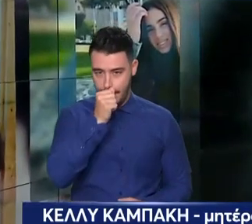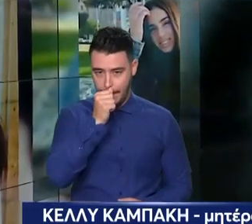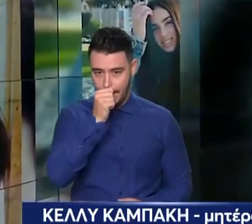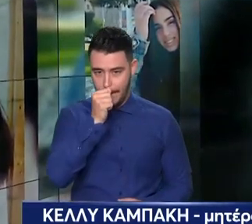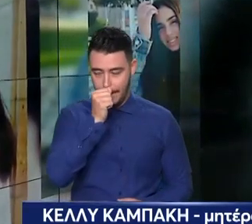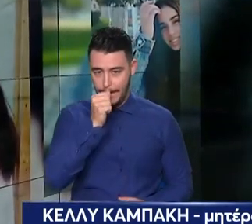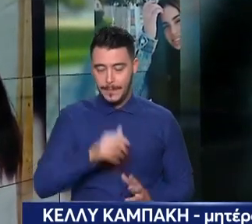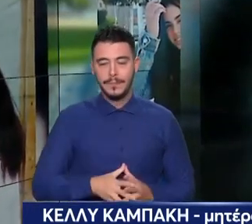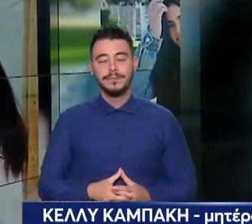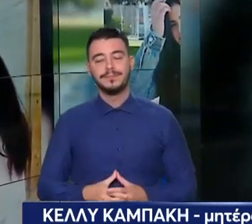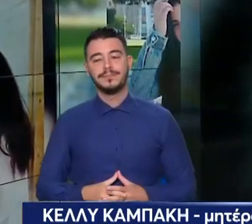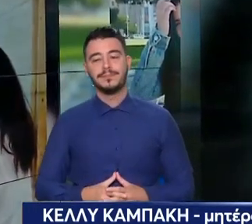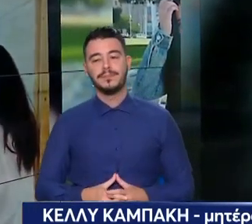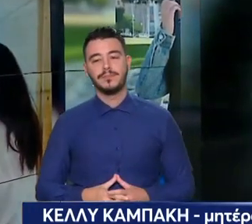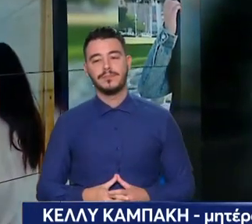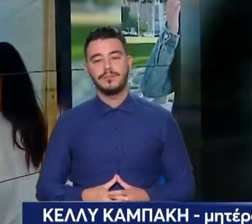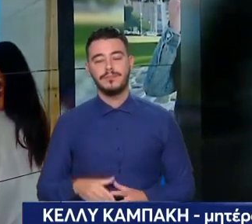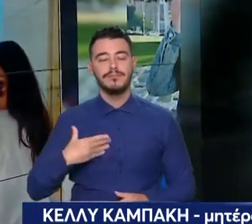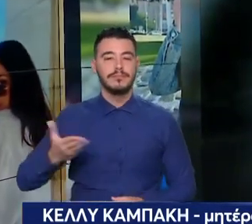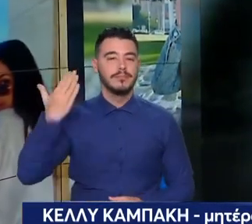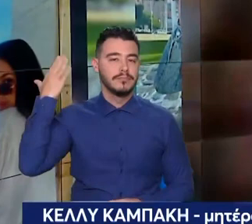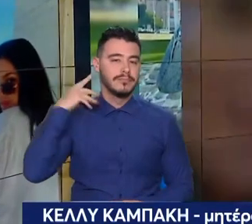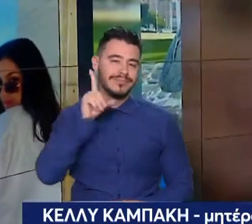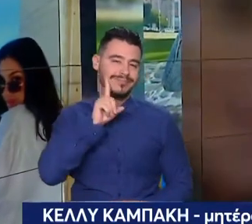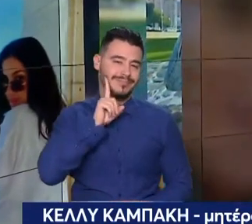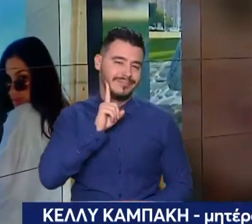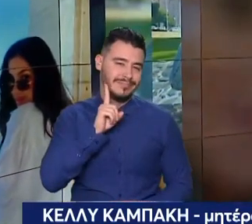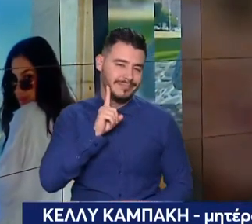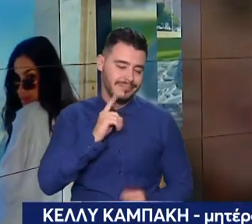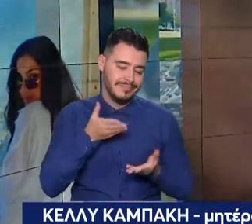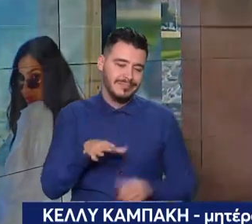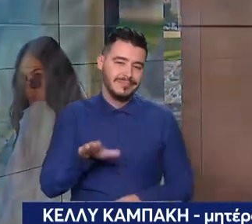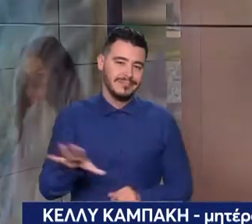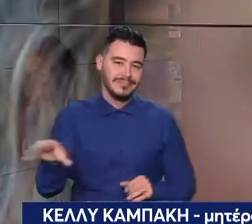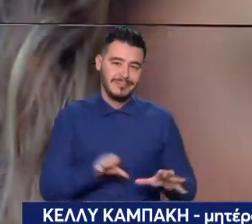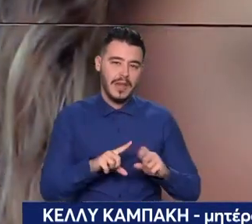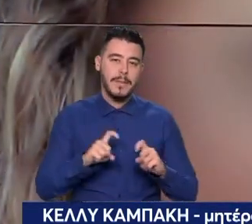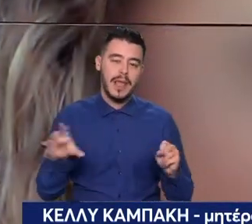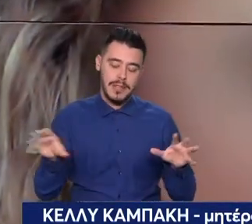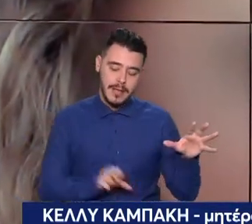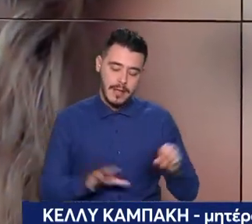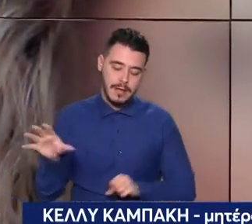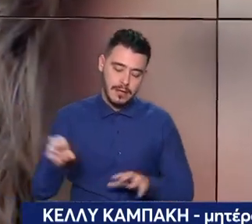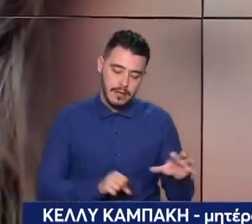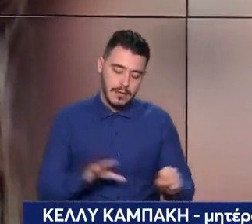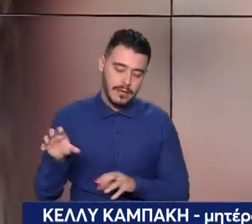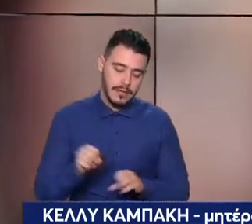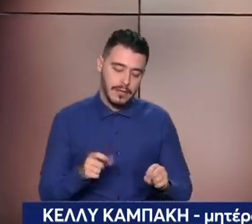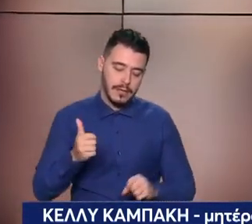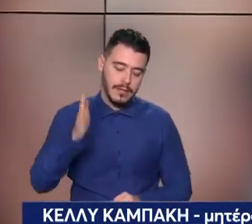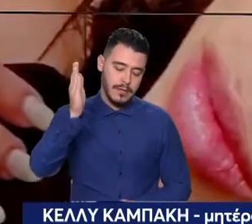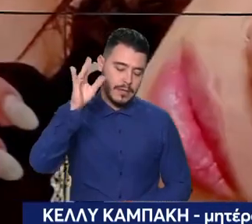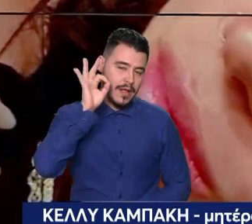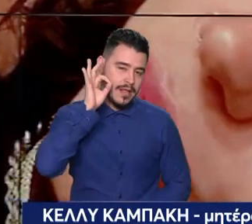Όταν η Εμμανουέλα ξεκίναγε για να φύγει για Θεσσαλονίκη και μάζευε τα πράγματά της, της έλεγα, καλά μην τα πάρεις όλα, σε λίγο